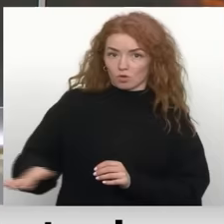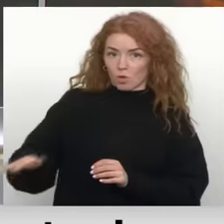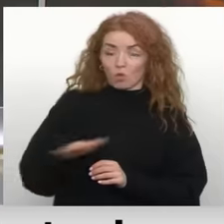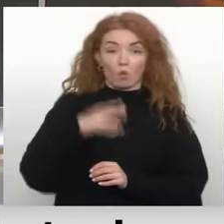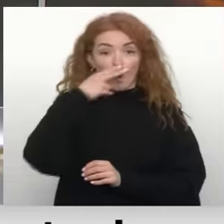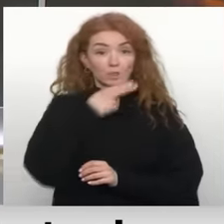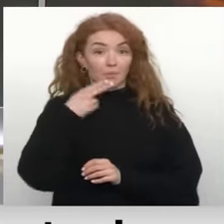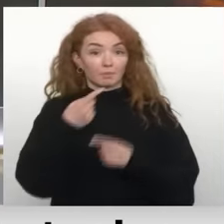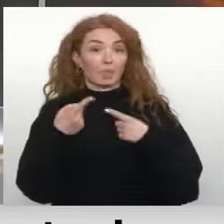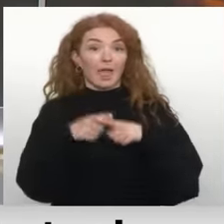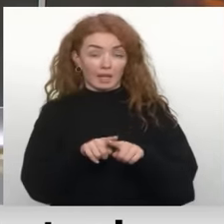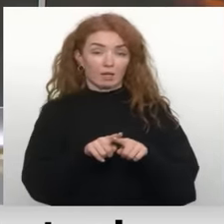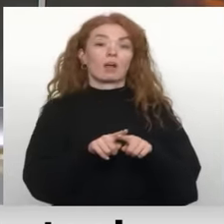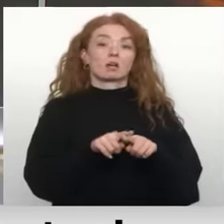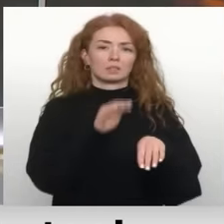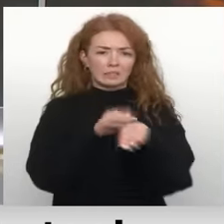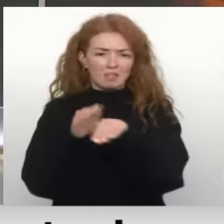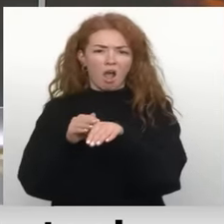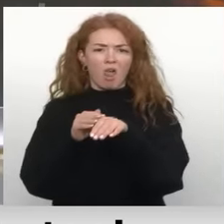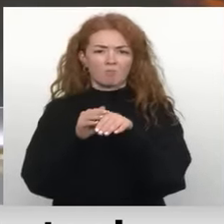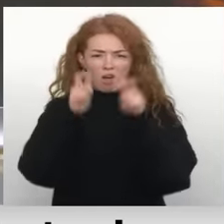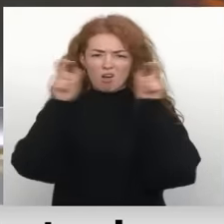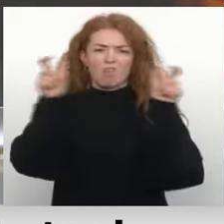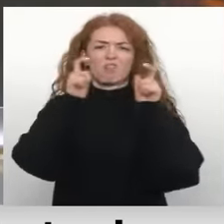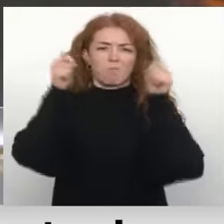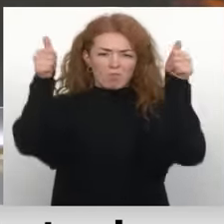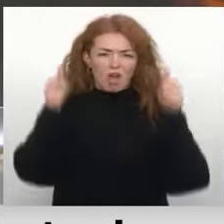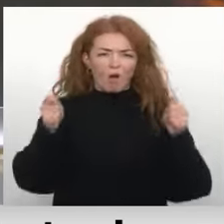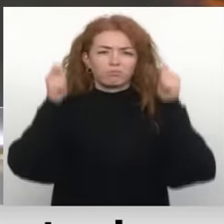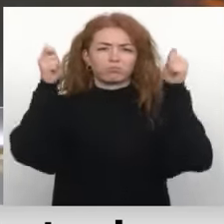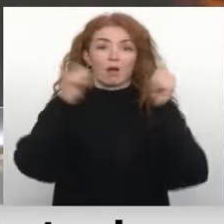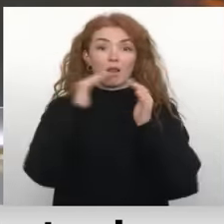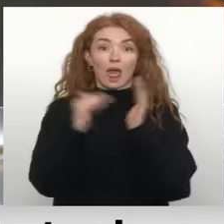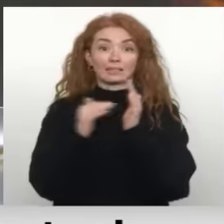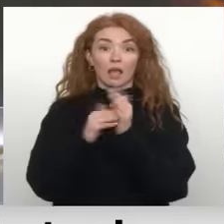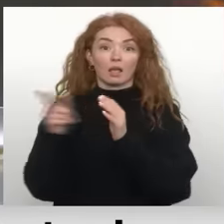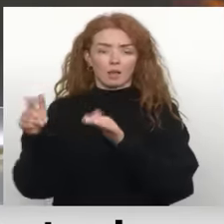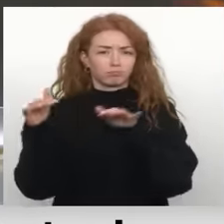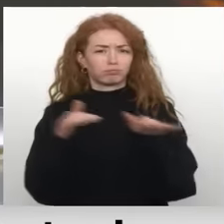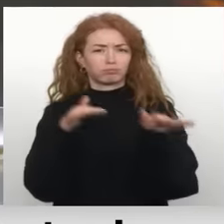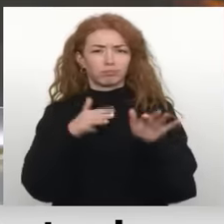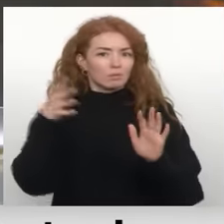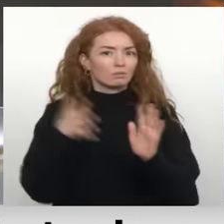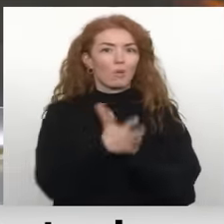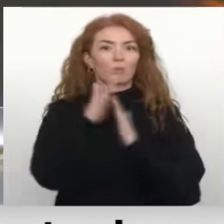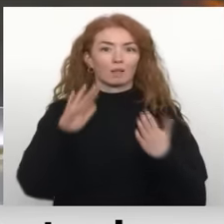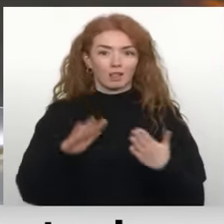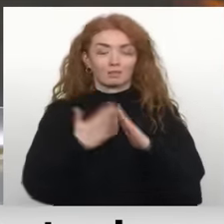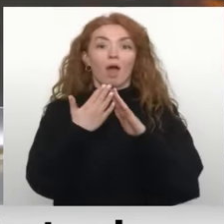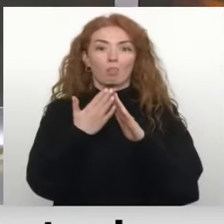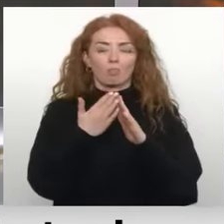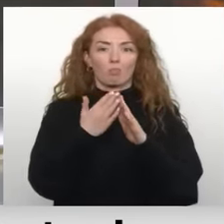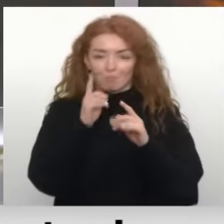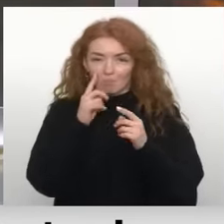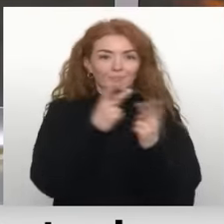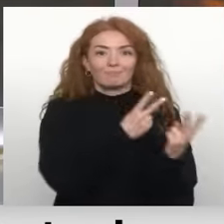lauksaimniecības tehnikas signāliem, saukļiem un plakātiem protestētāji Rēzeknē izbrauca cauri visai pilsētai, piesaistot arī